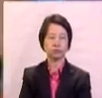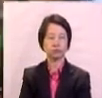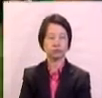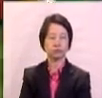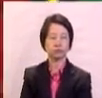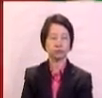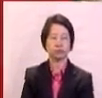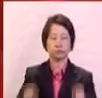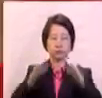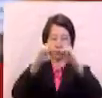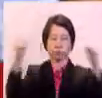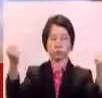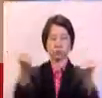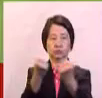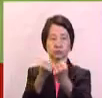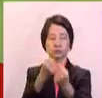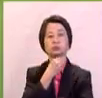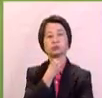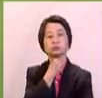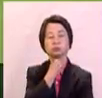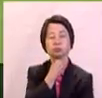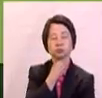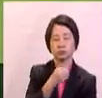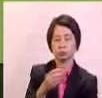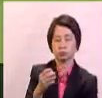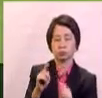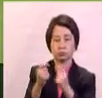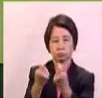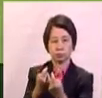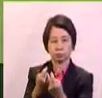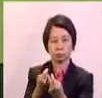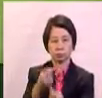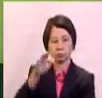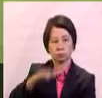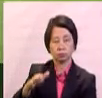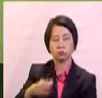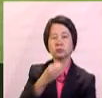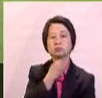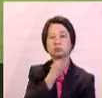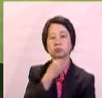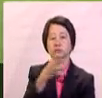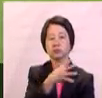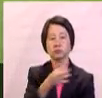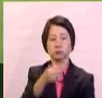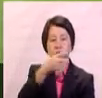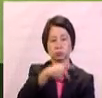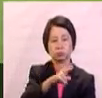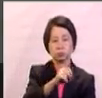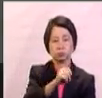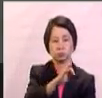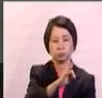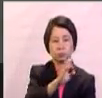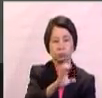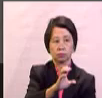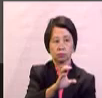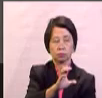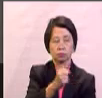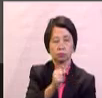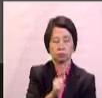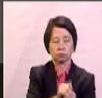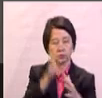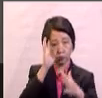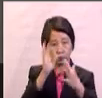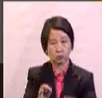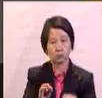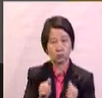Di Stadium Perbandaran Manjung pula, menyaksikan pertemuan pasukan adik-beradik Perak dan PKNPFC yang berkesudahan dengan